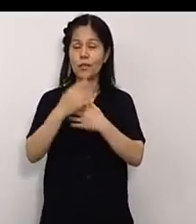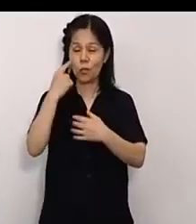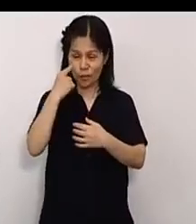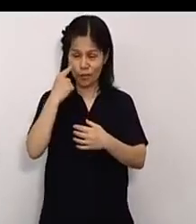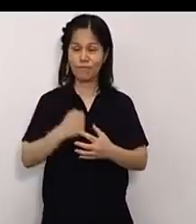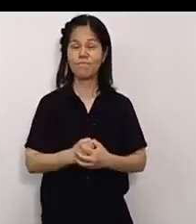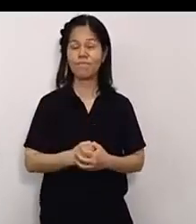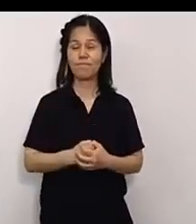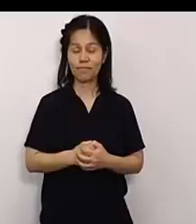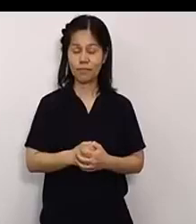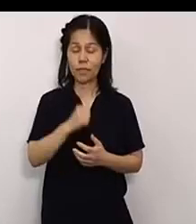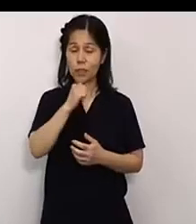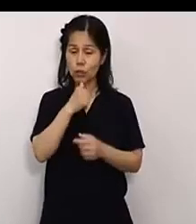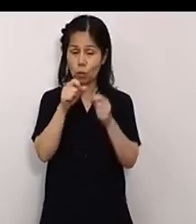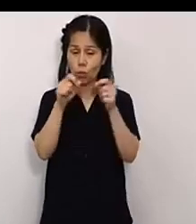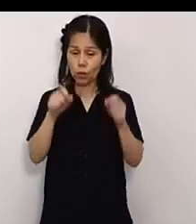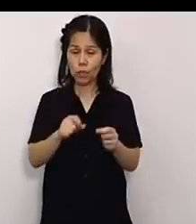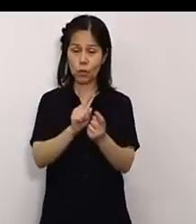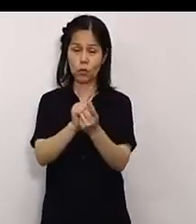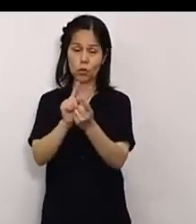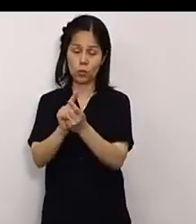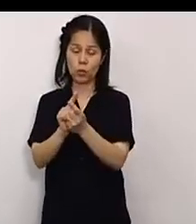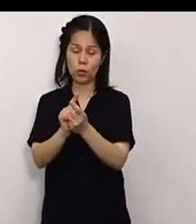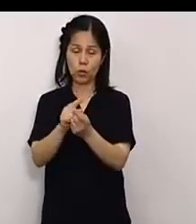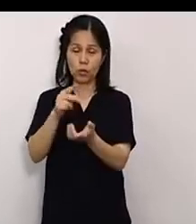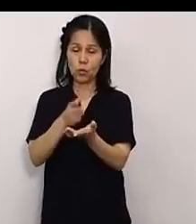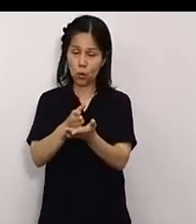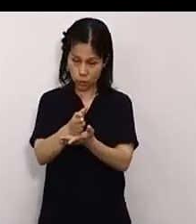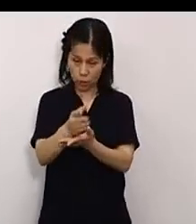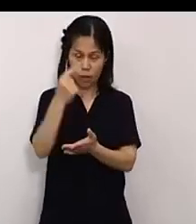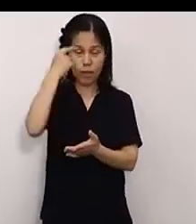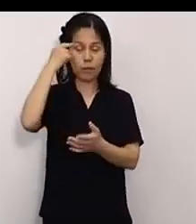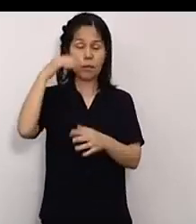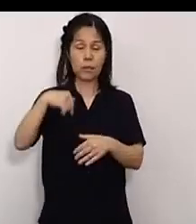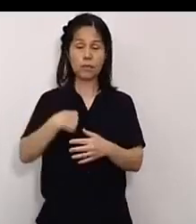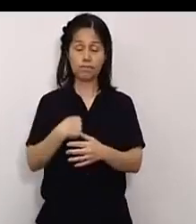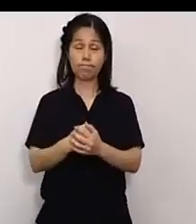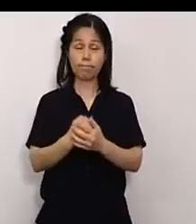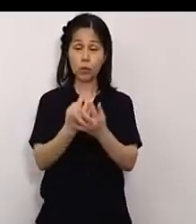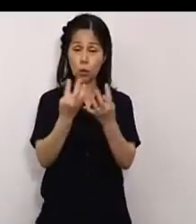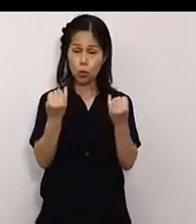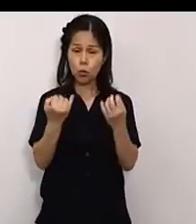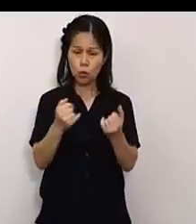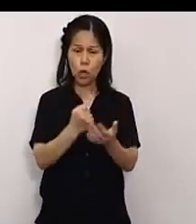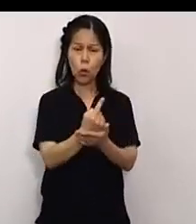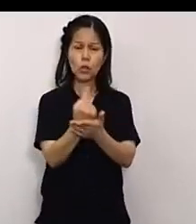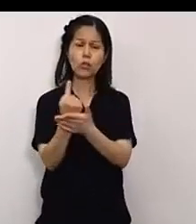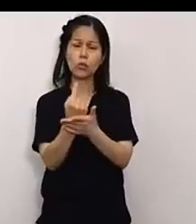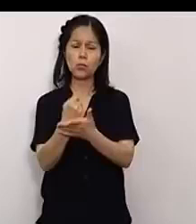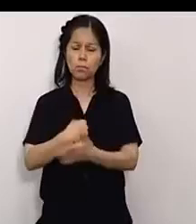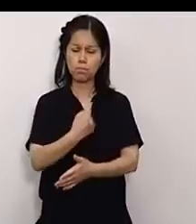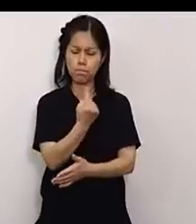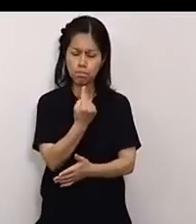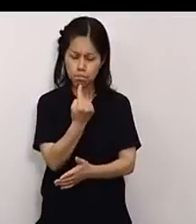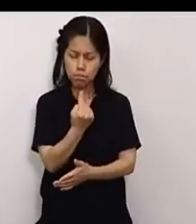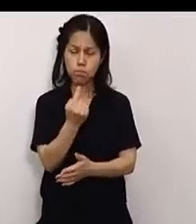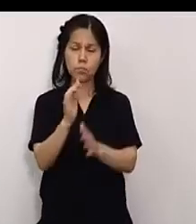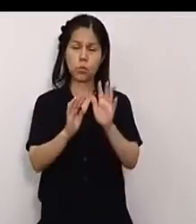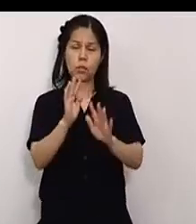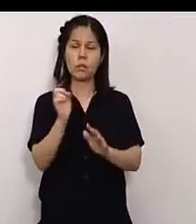ということを貧困問題の取り組みを通じて感じてます。多くの人が孤立しているということですね。